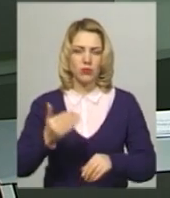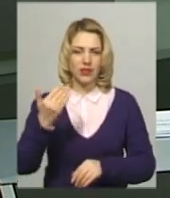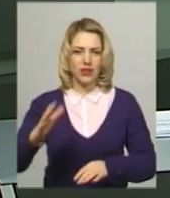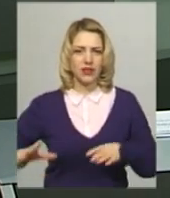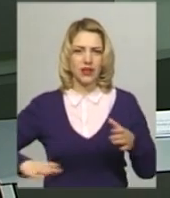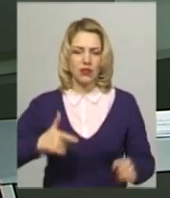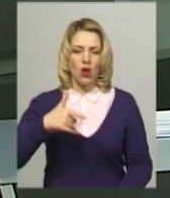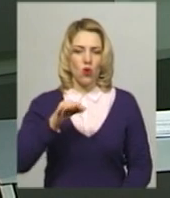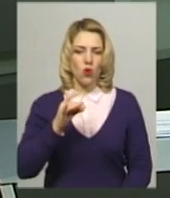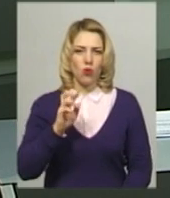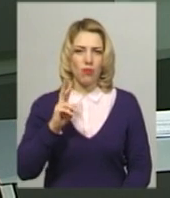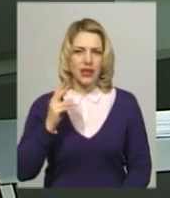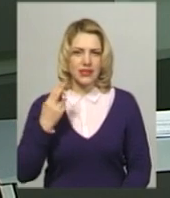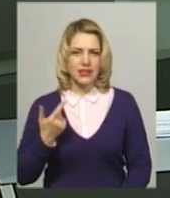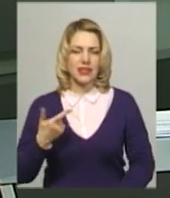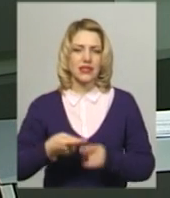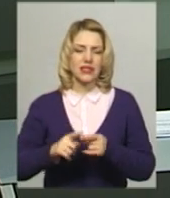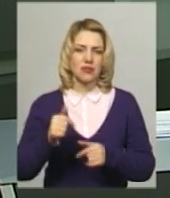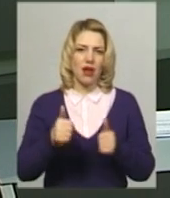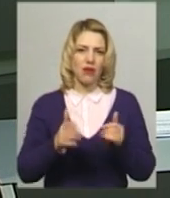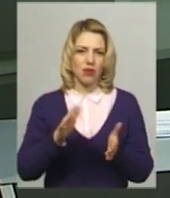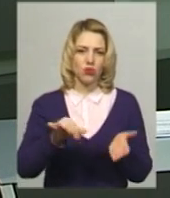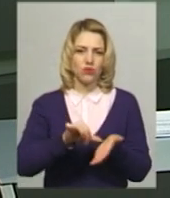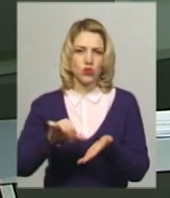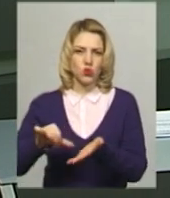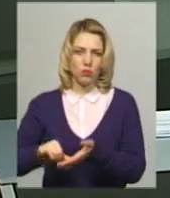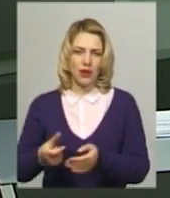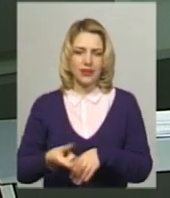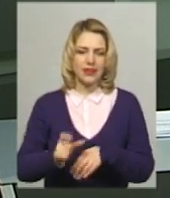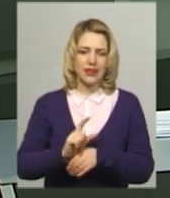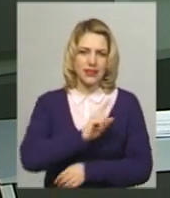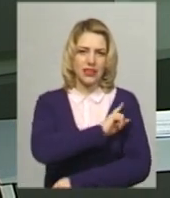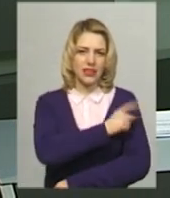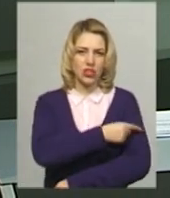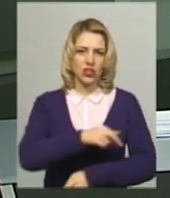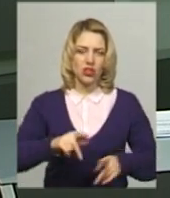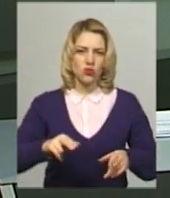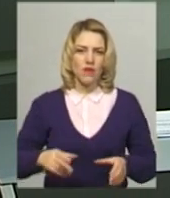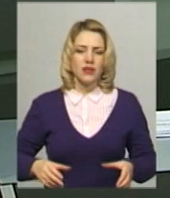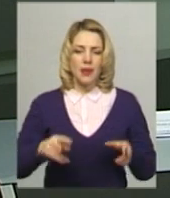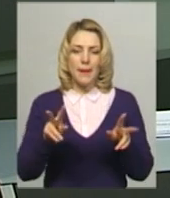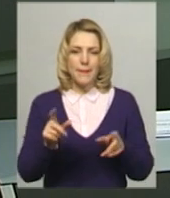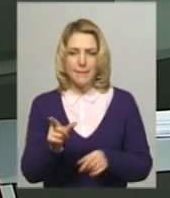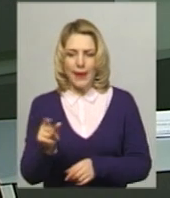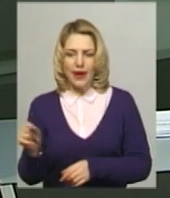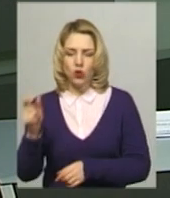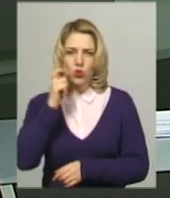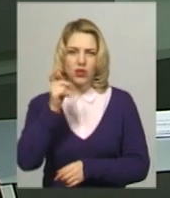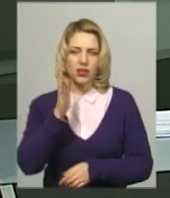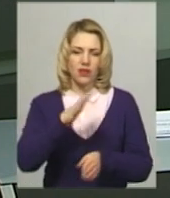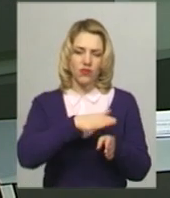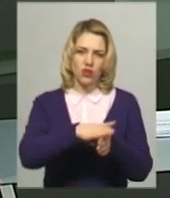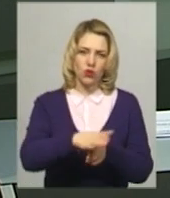Юрій Горобець. За його словами, на цих змаганнях виступатимуть найсильніші танцювальні пари України, які виконають європейську